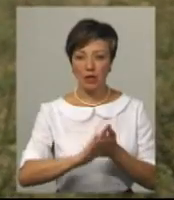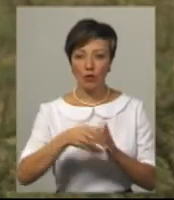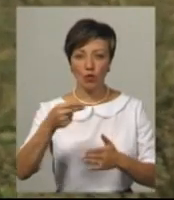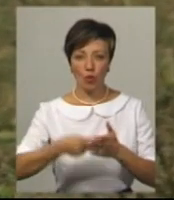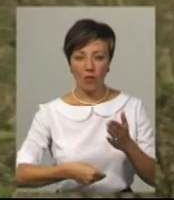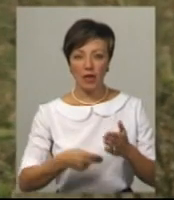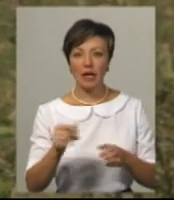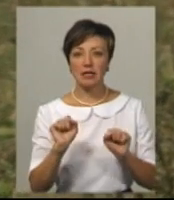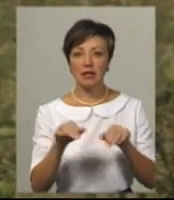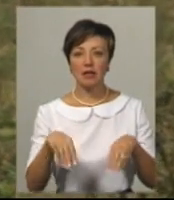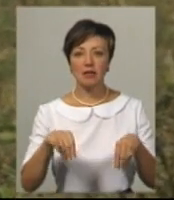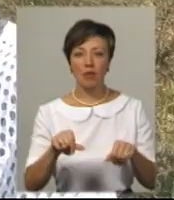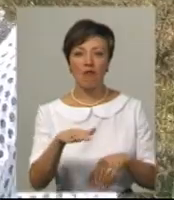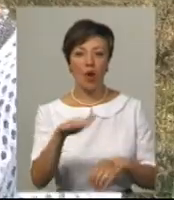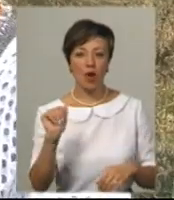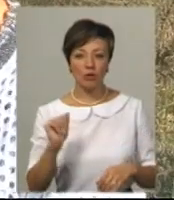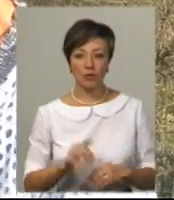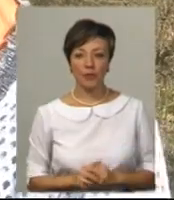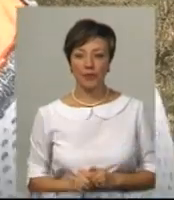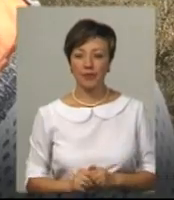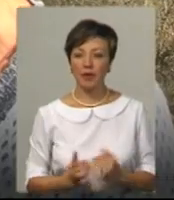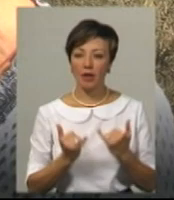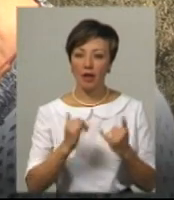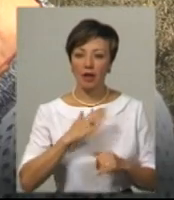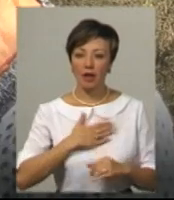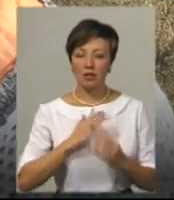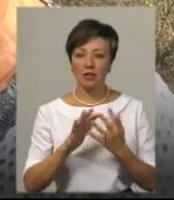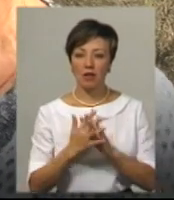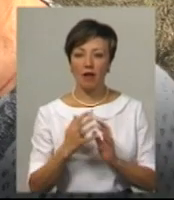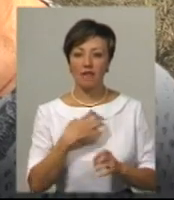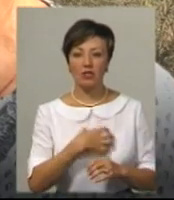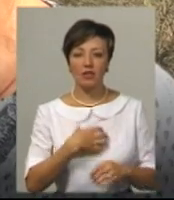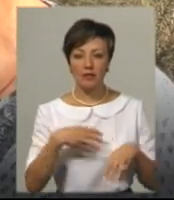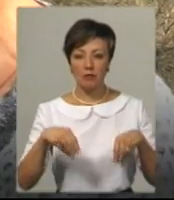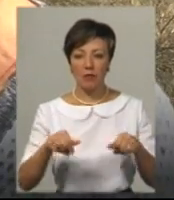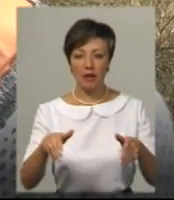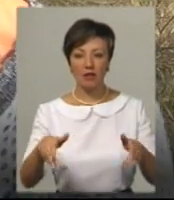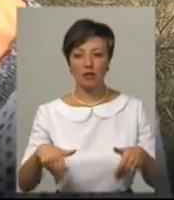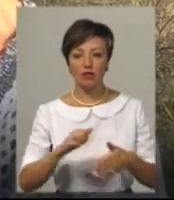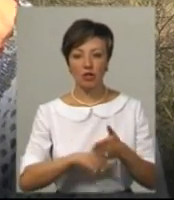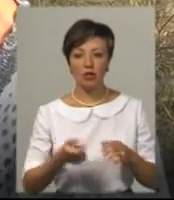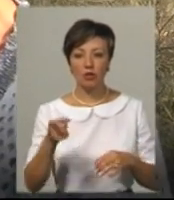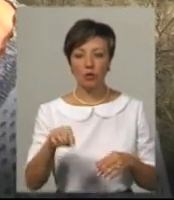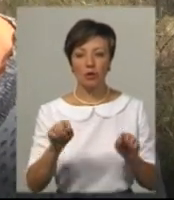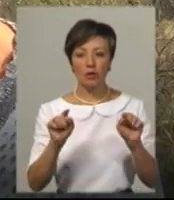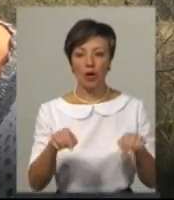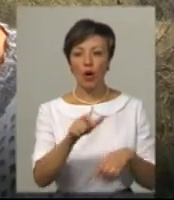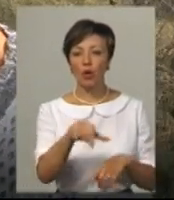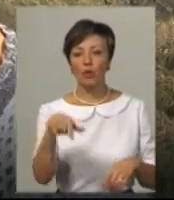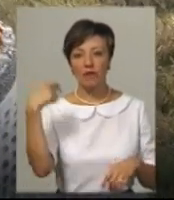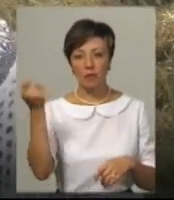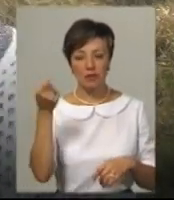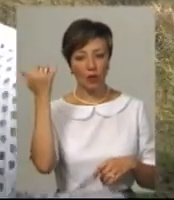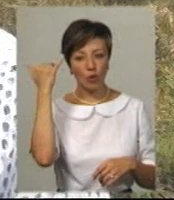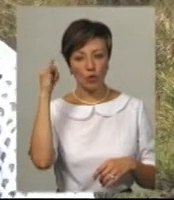агрофірмою та здали землю в оренду. Для нашого села це дуже важлива земельна ділянка, через те, що на ній люди випасають